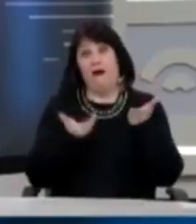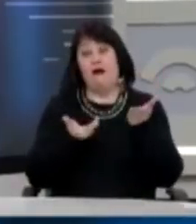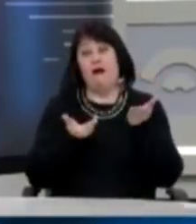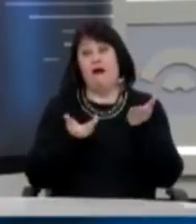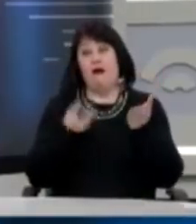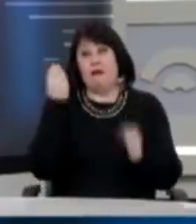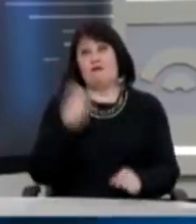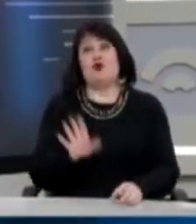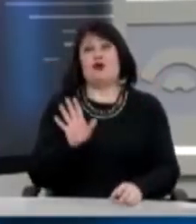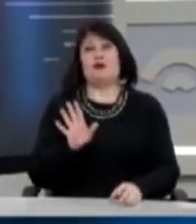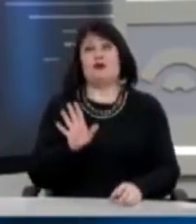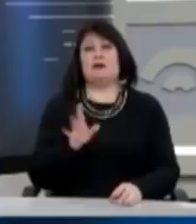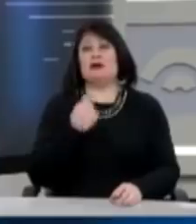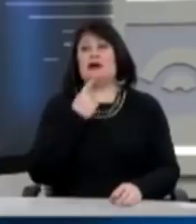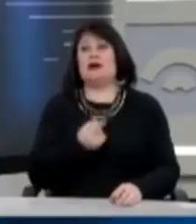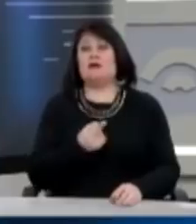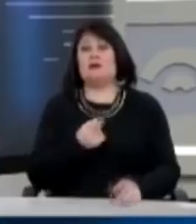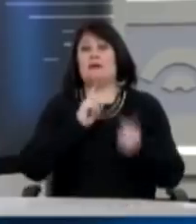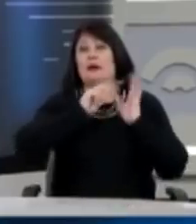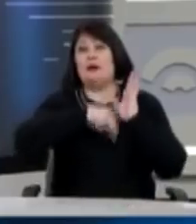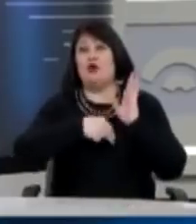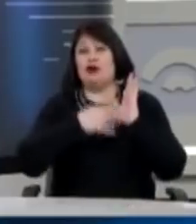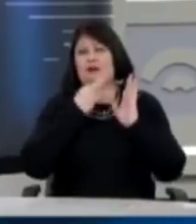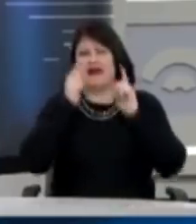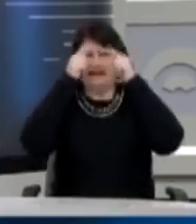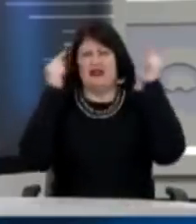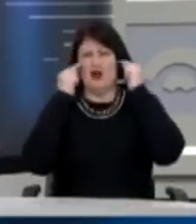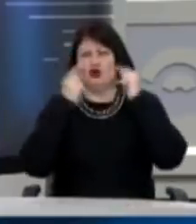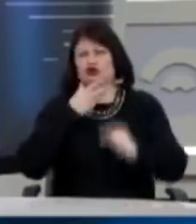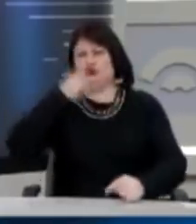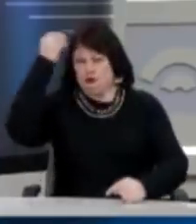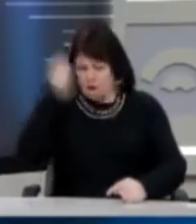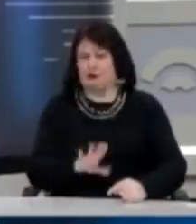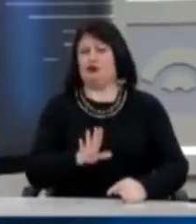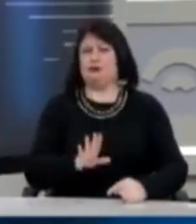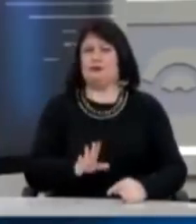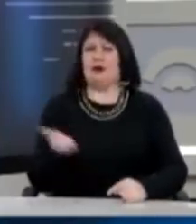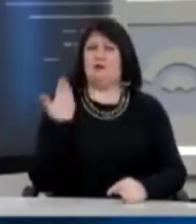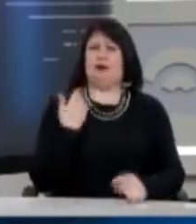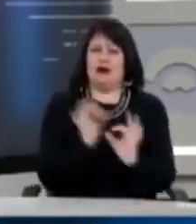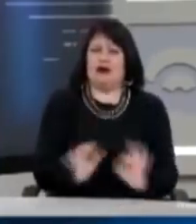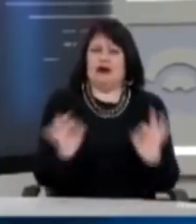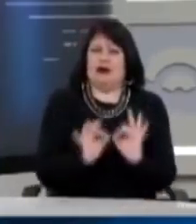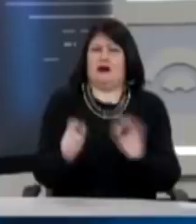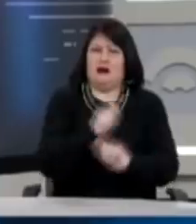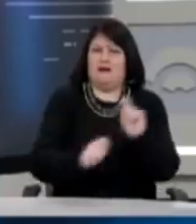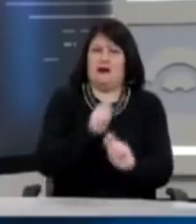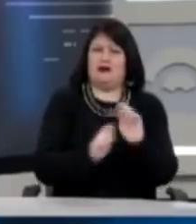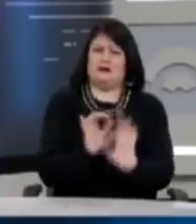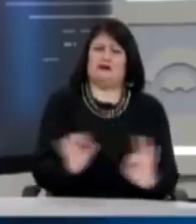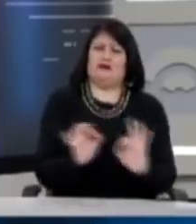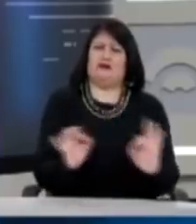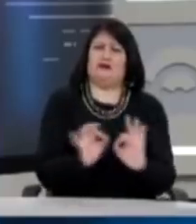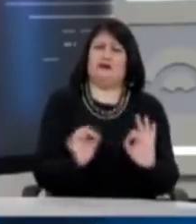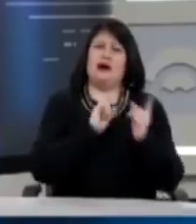κατάρα του Θεού, τα μνημόνια, είχε θεσμοθετηθεί από πριν, είχε δημιουργηθεί το θεσμικό πλαίσιο ώστε